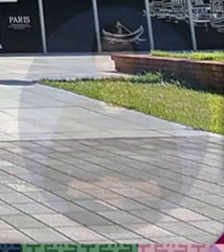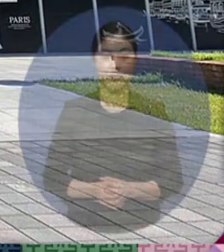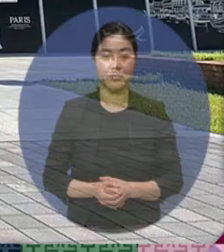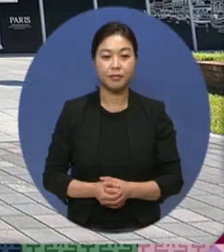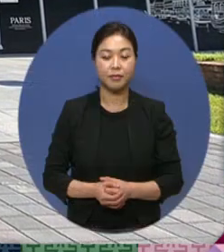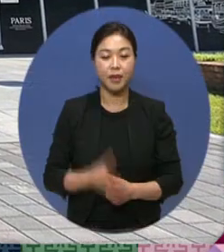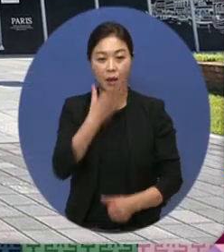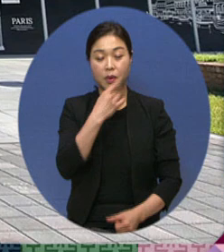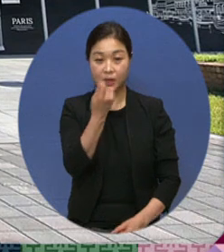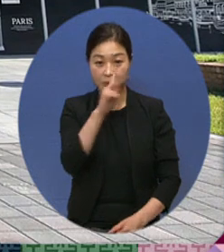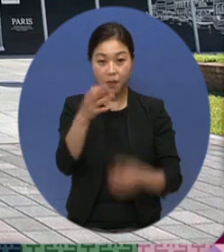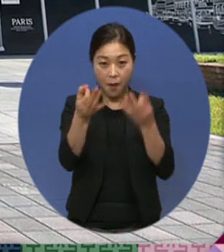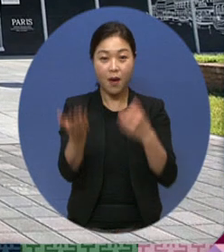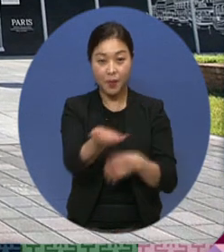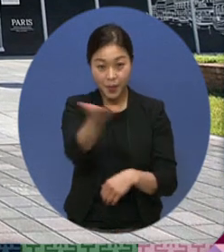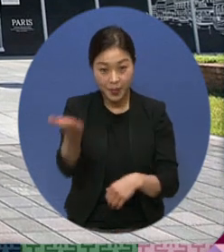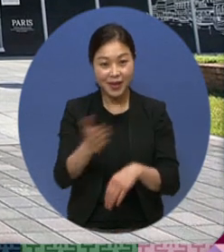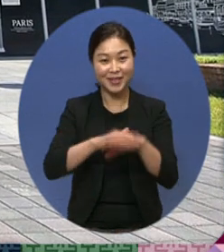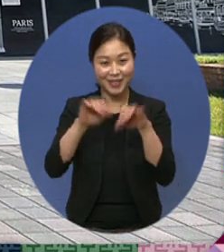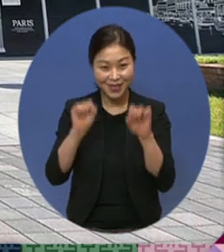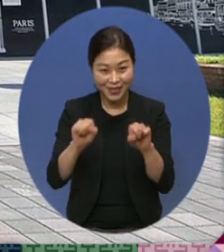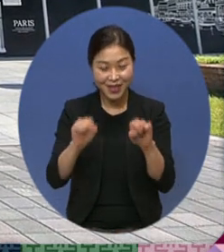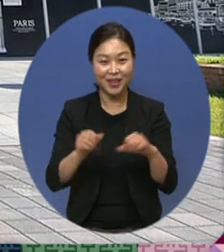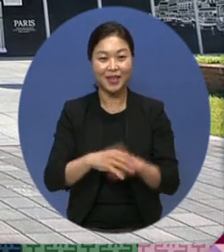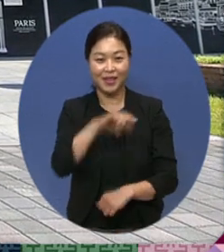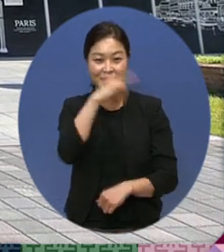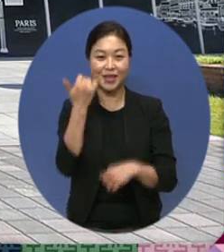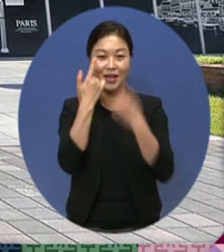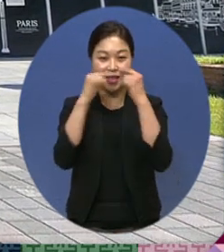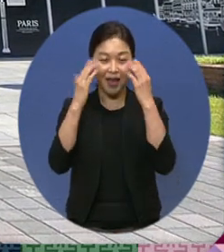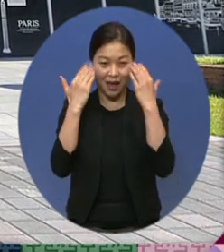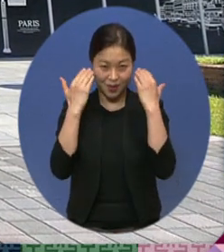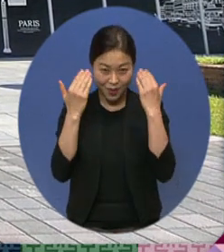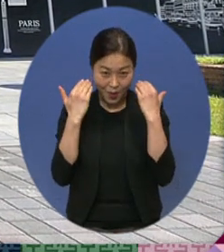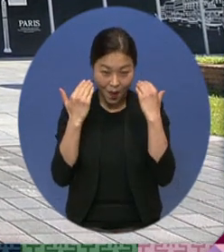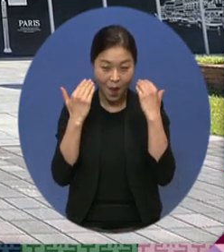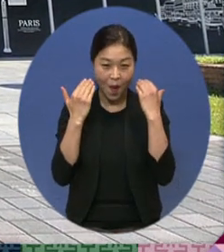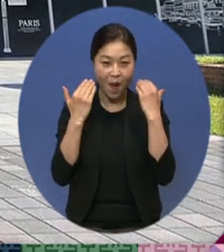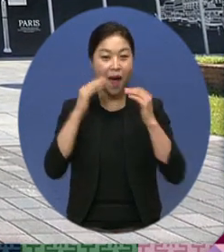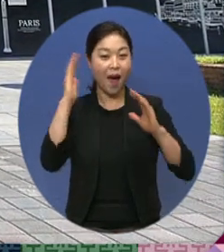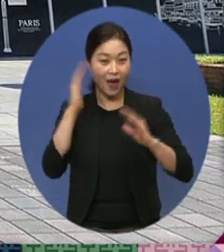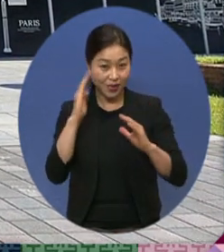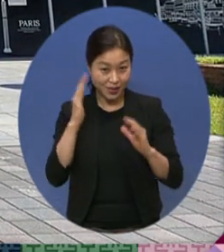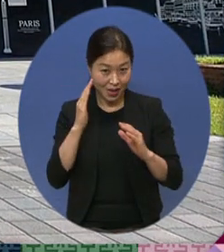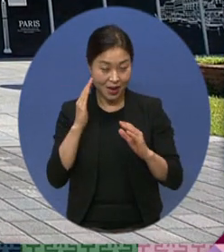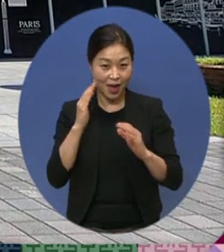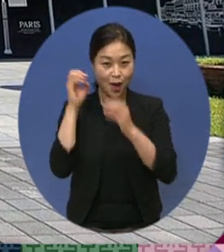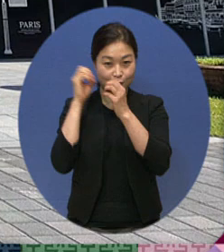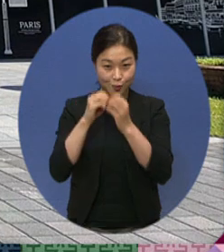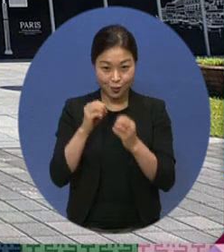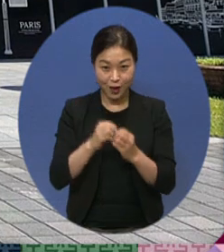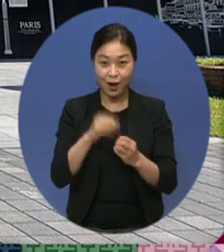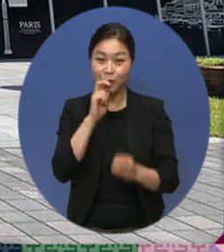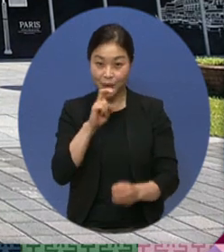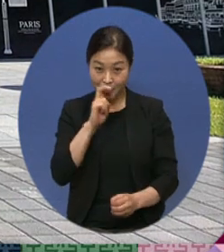무지 TV 시청자 여러분 안녕하세요. 나사렛대학교 재학 중인 부학인 이지원입니다.